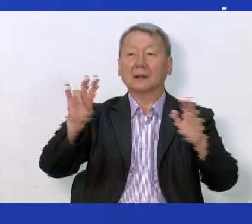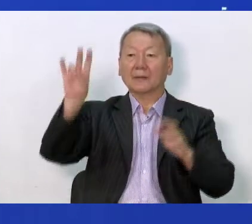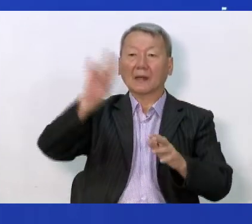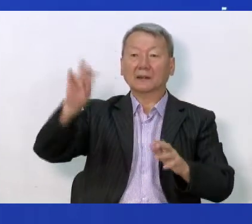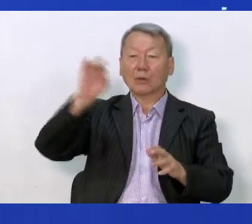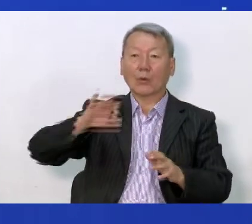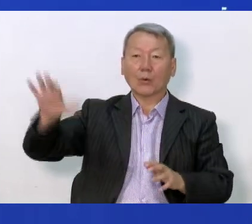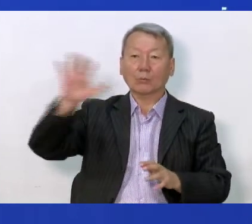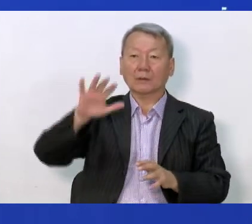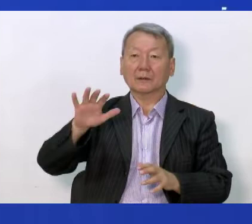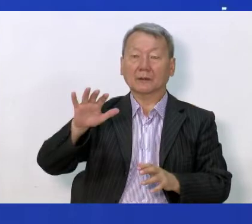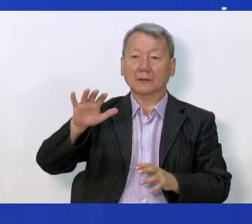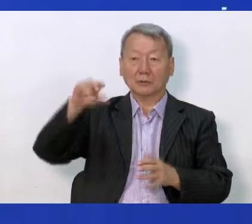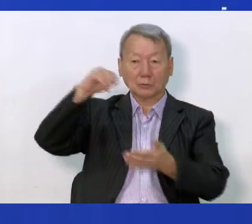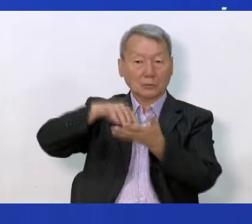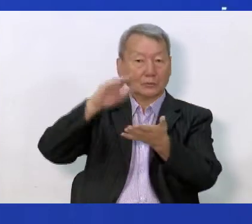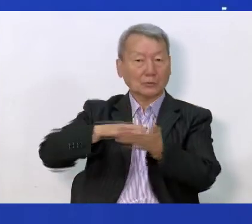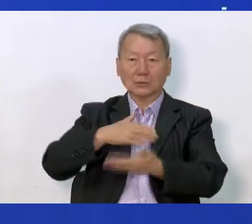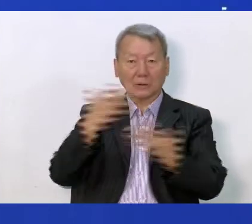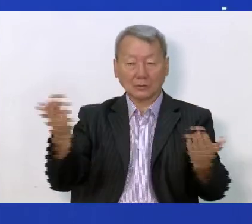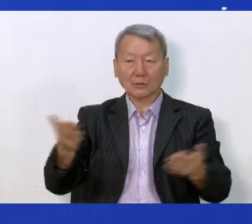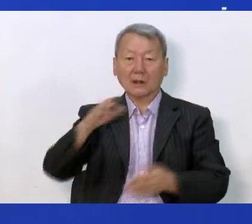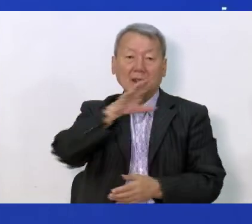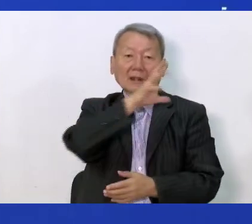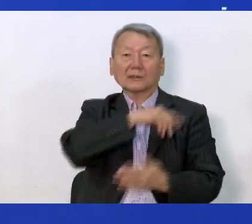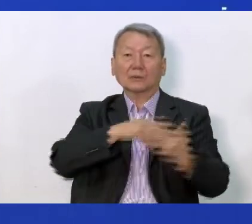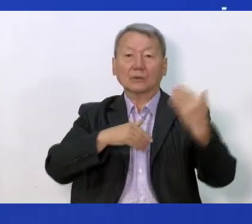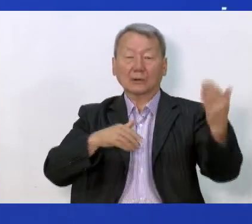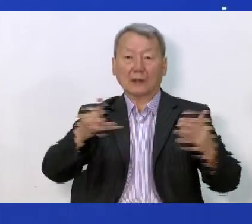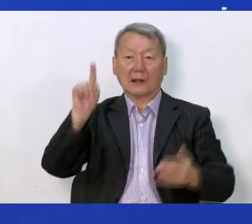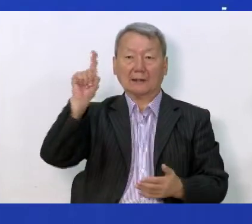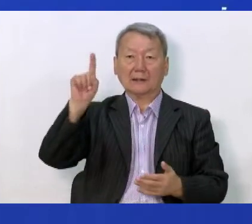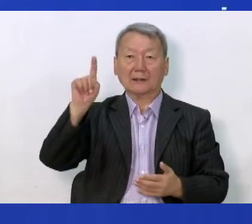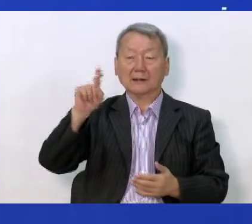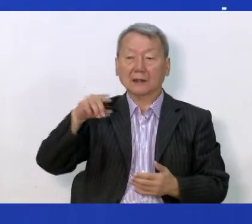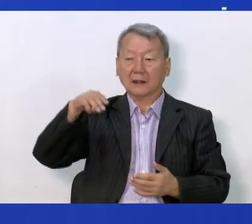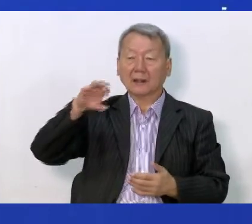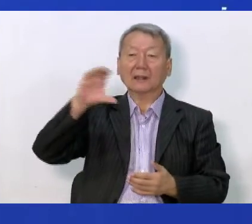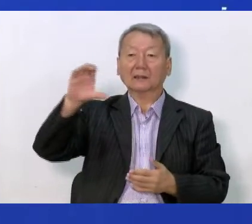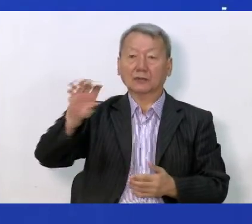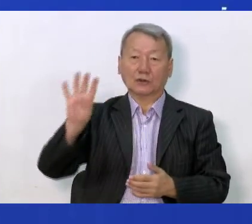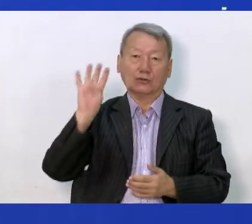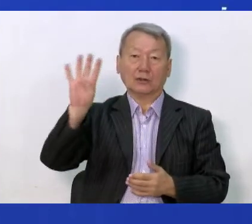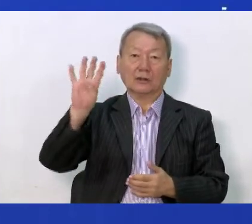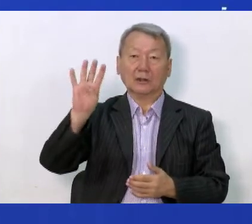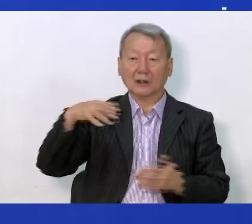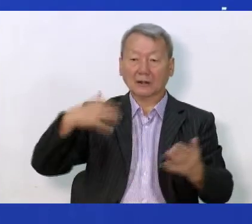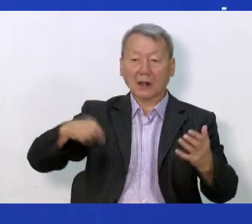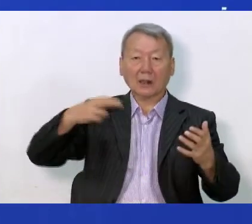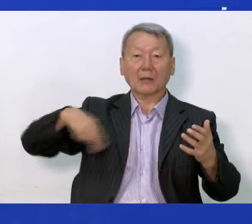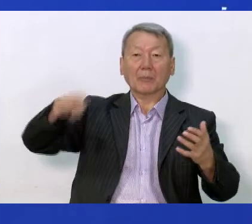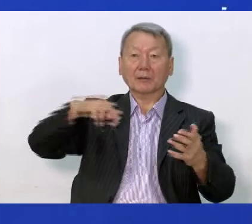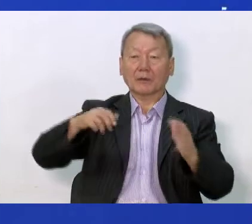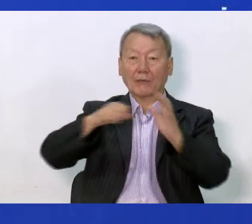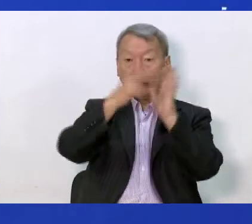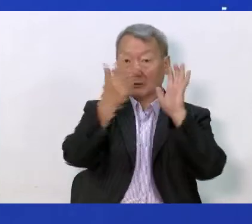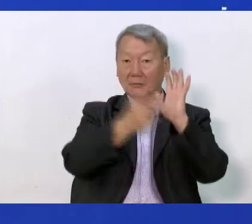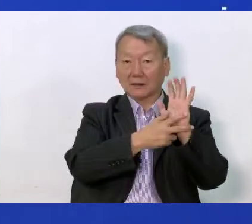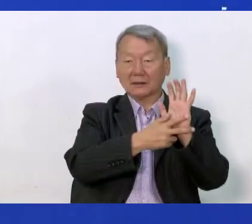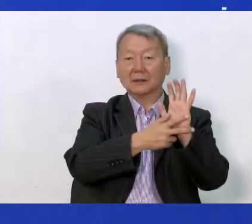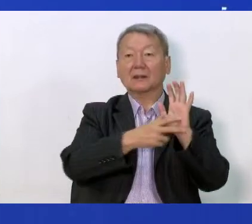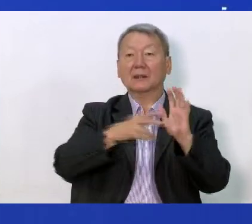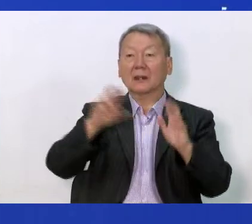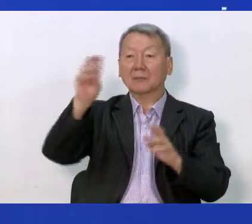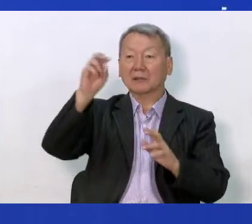Нарынской области не зарегистрировано, в Иссык-Кульской области 1, в Таласской области 4, в Джалабадской области 18,